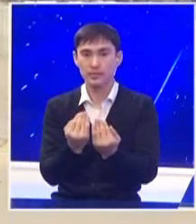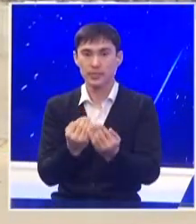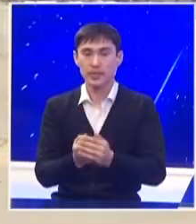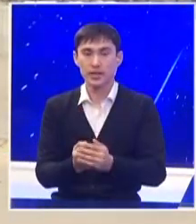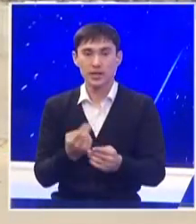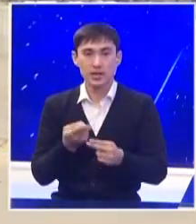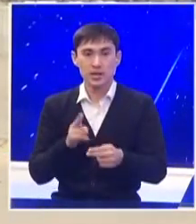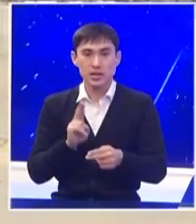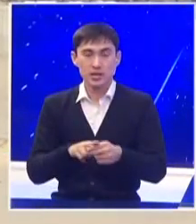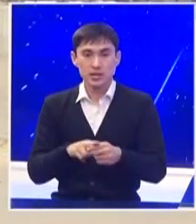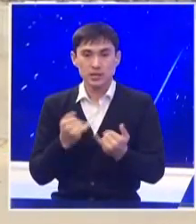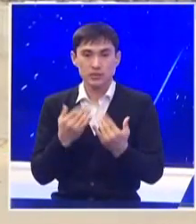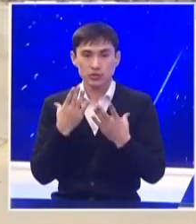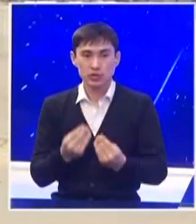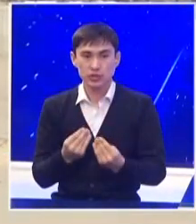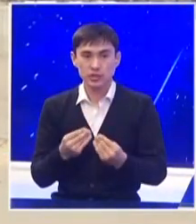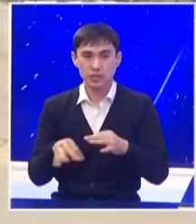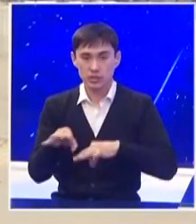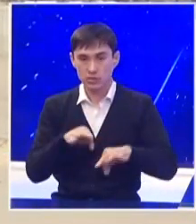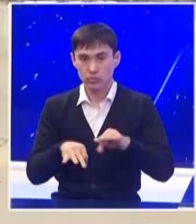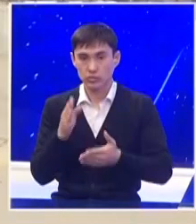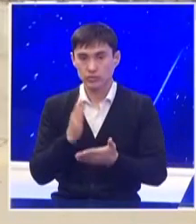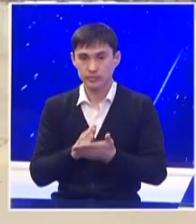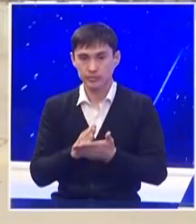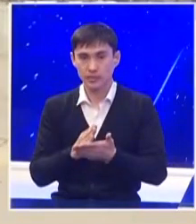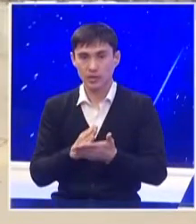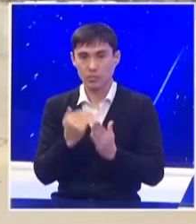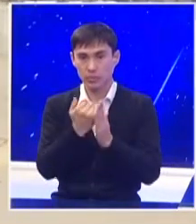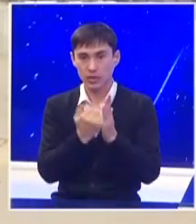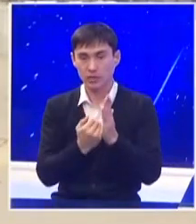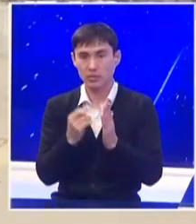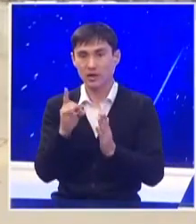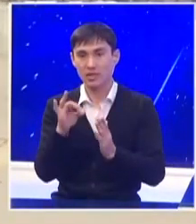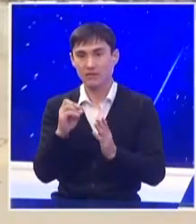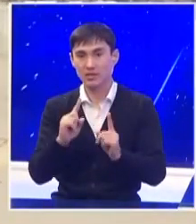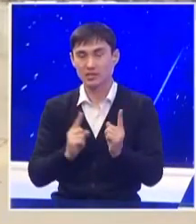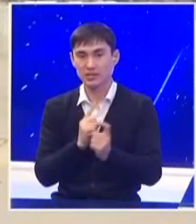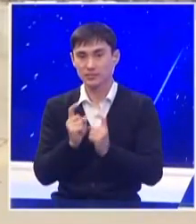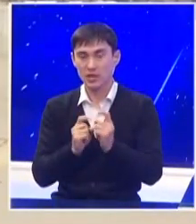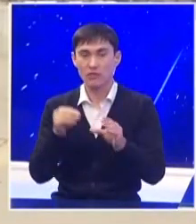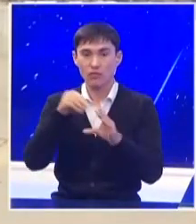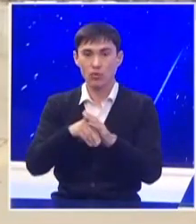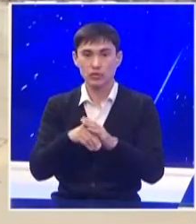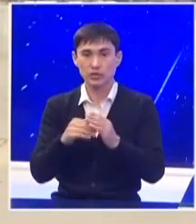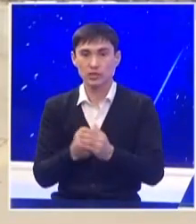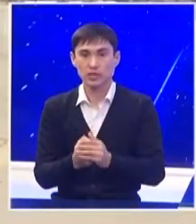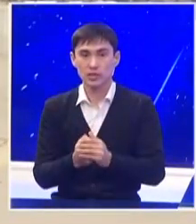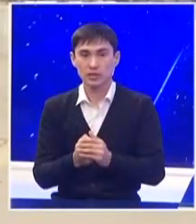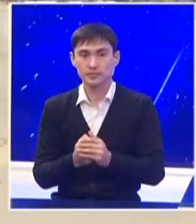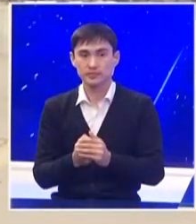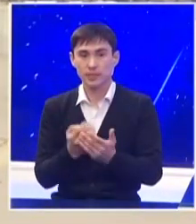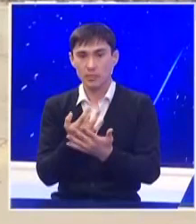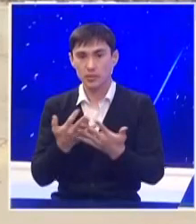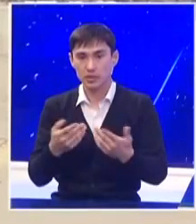Эти на сегодняшний день у нас разработаны, эта программа реновации, она входит, туда входит как определение